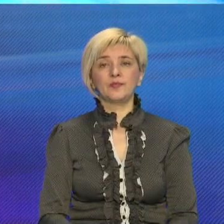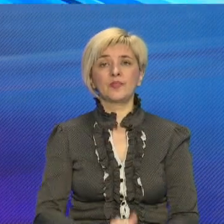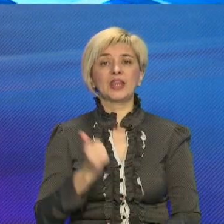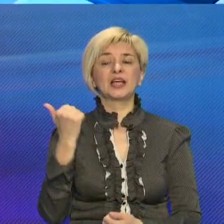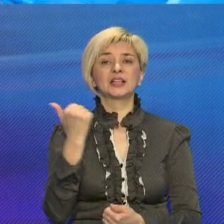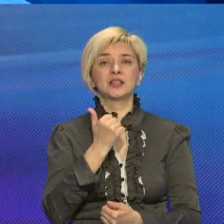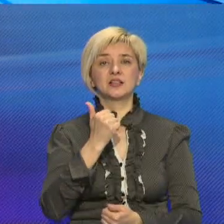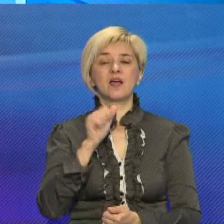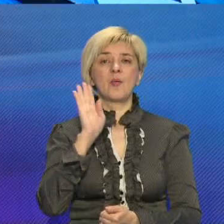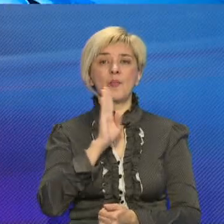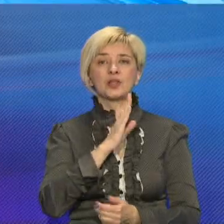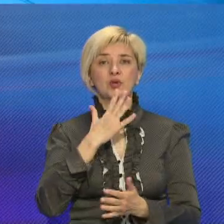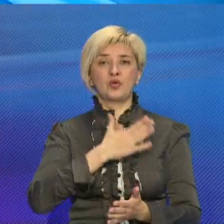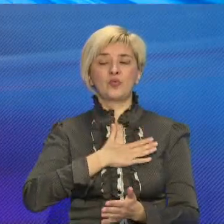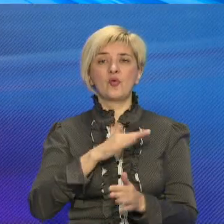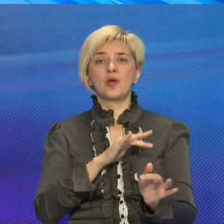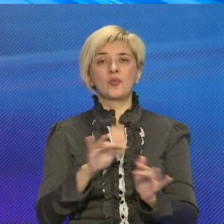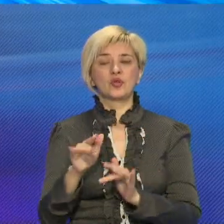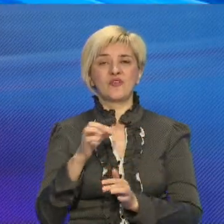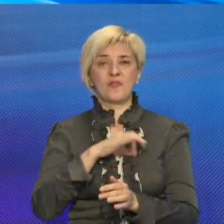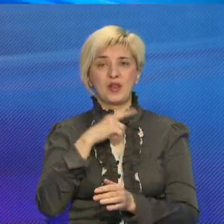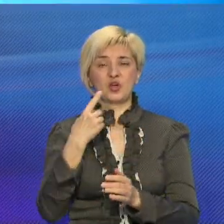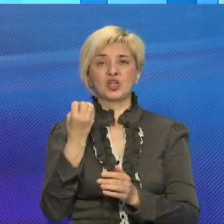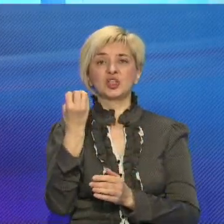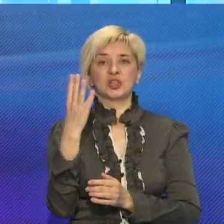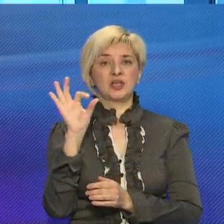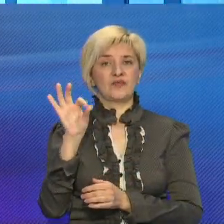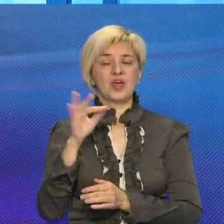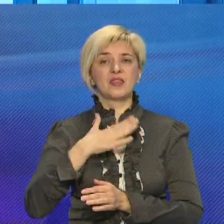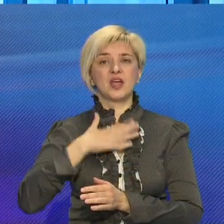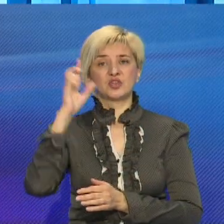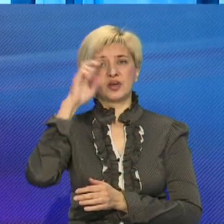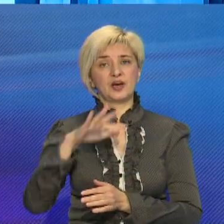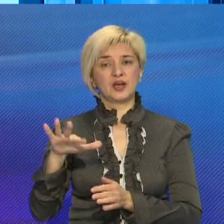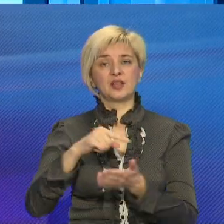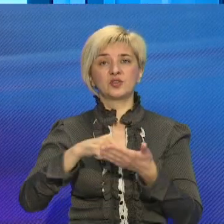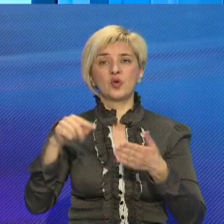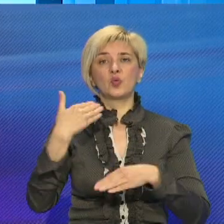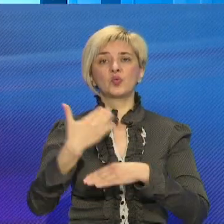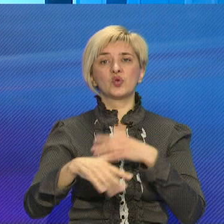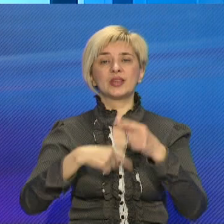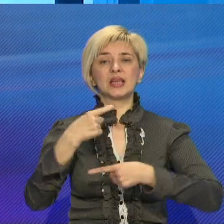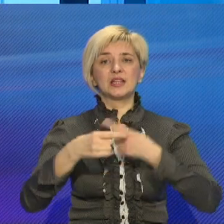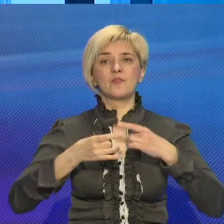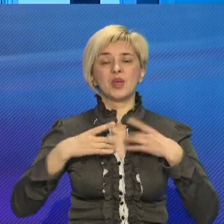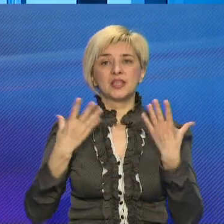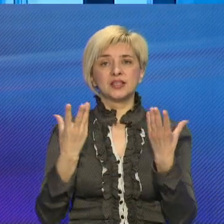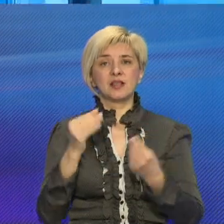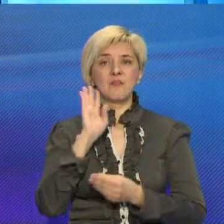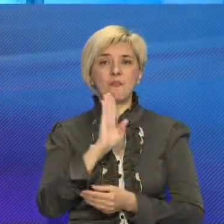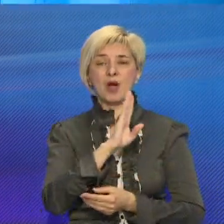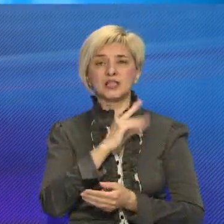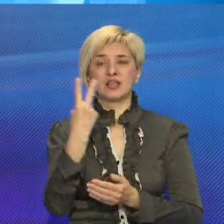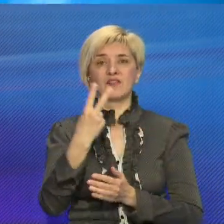Тыдень батьковской любови пройдет в Беларуси. 14 кастрычника наша краина отзначит уже традиционное свято День Мати,